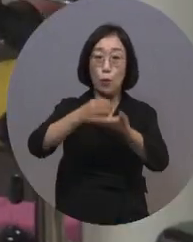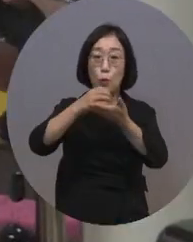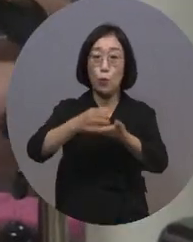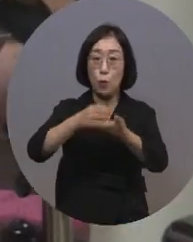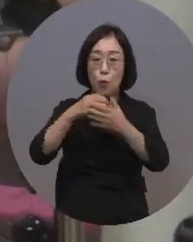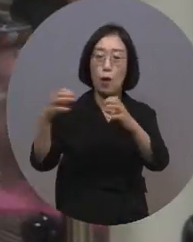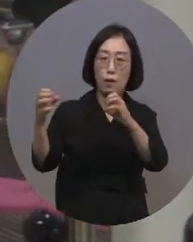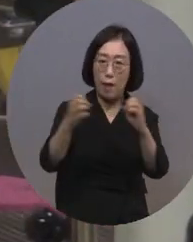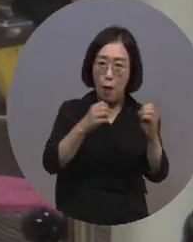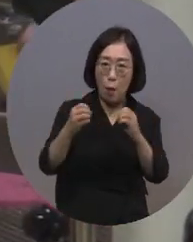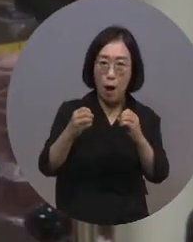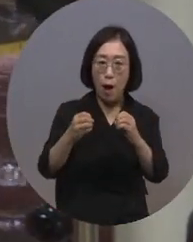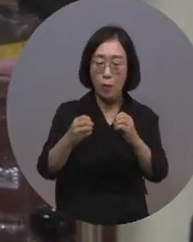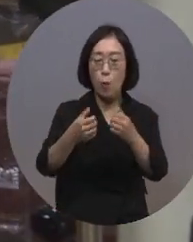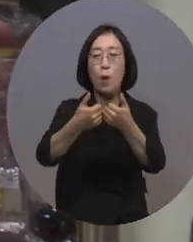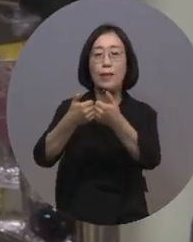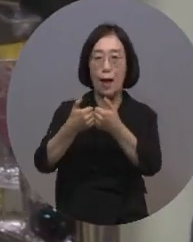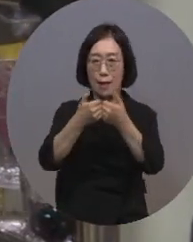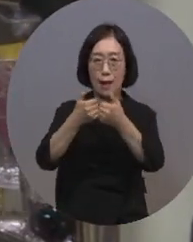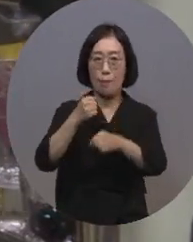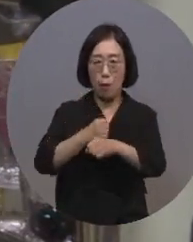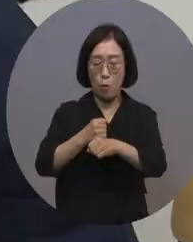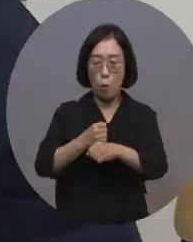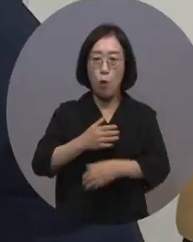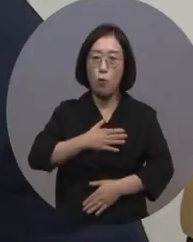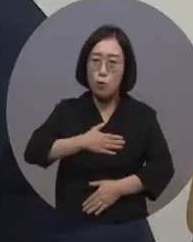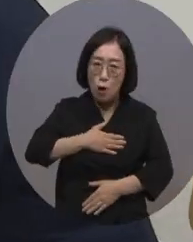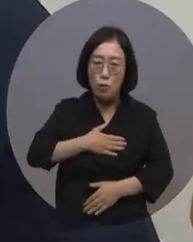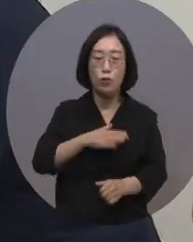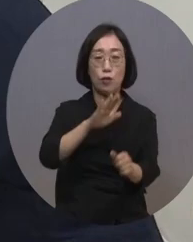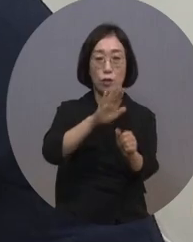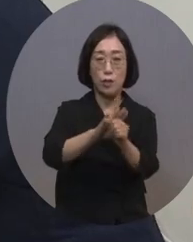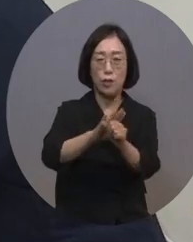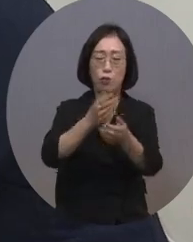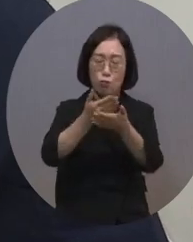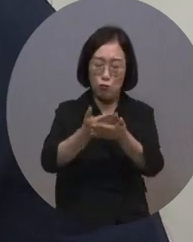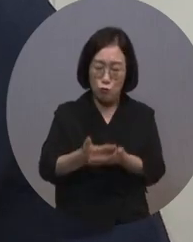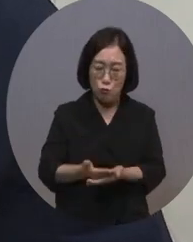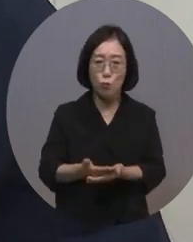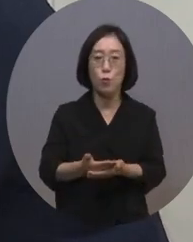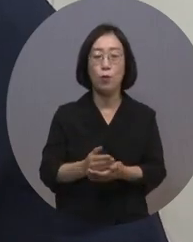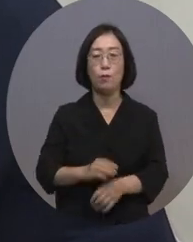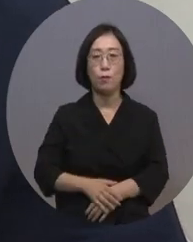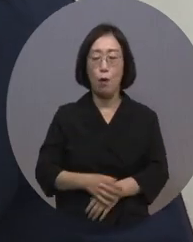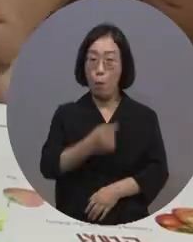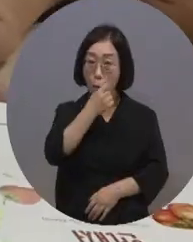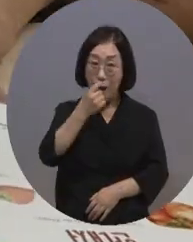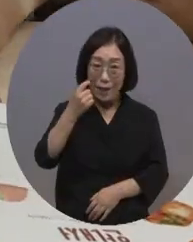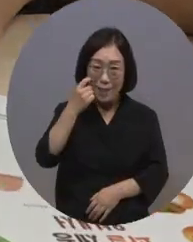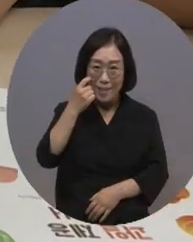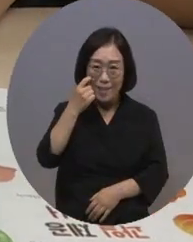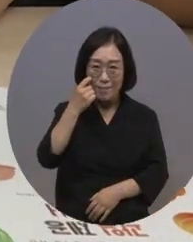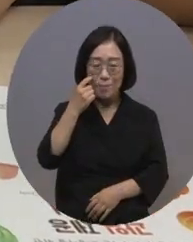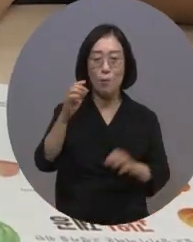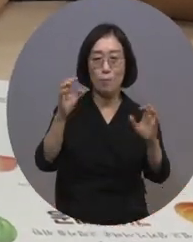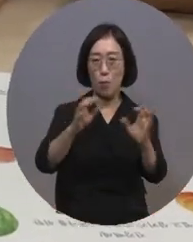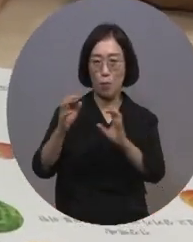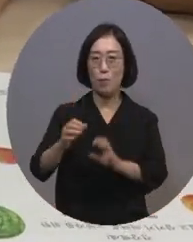하고 환자와 가족분들에 대한 정서적 지지의 중요성을 재확인할 수 있는 시간을 마련합니다